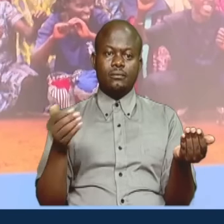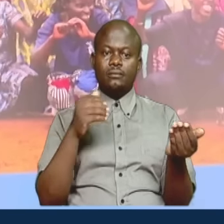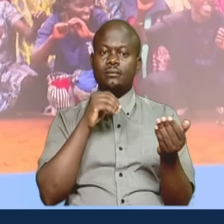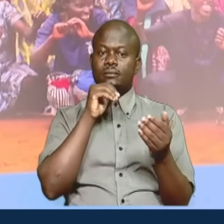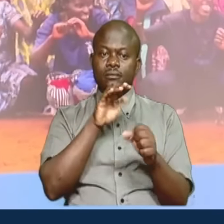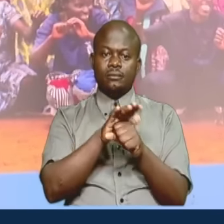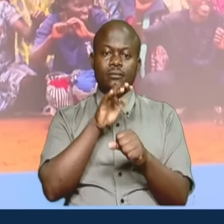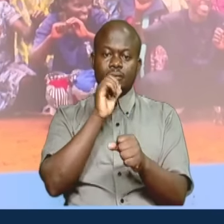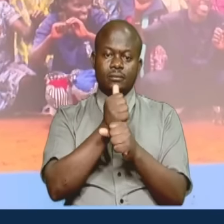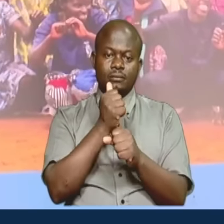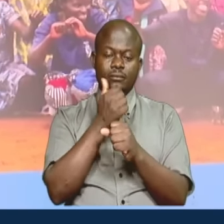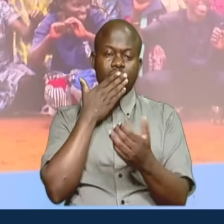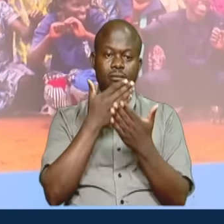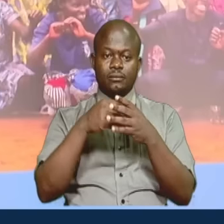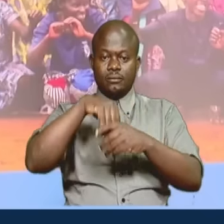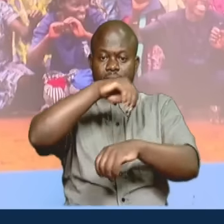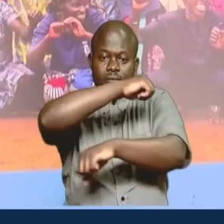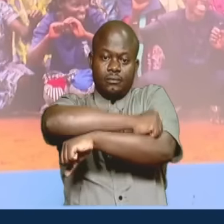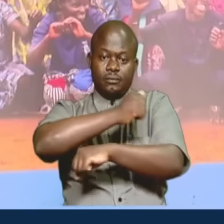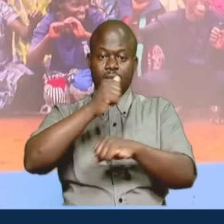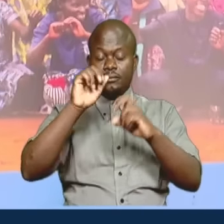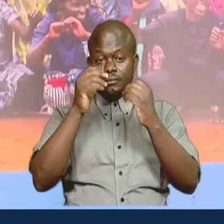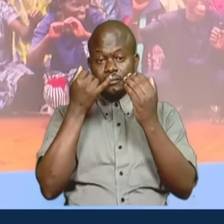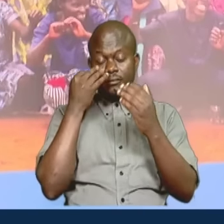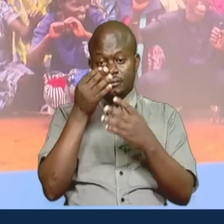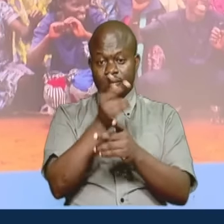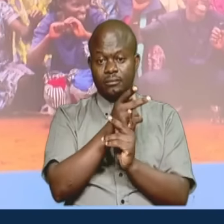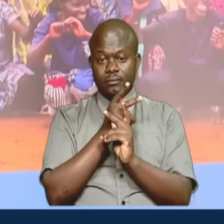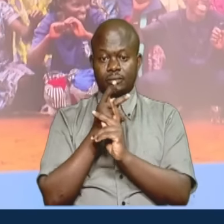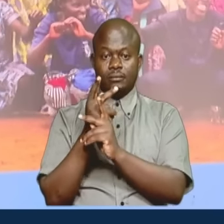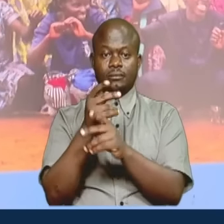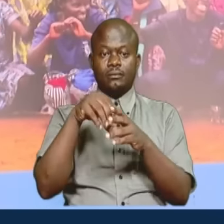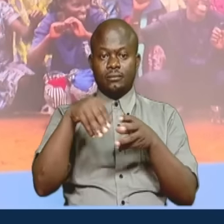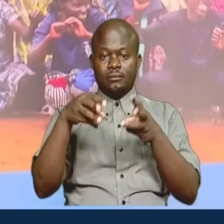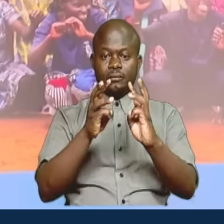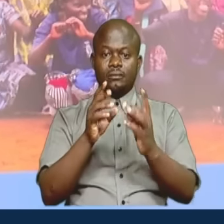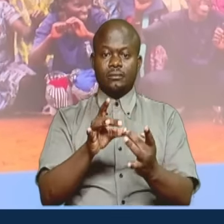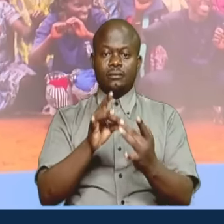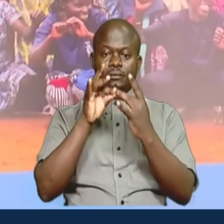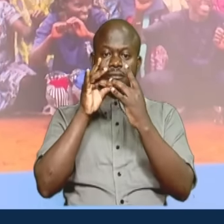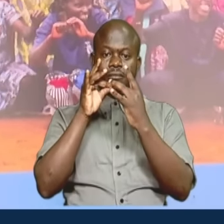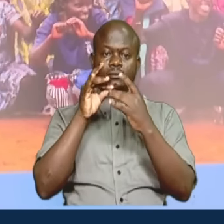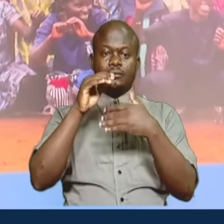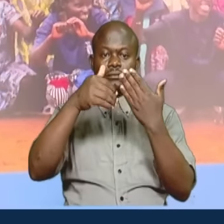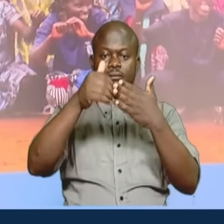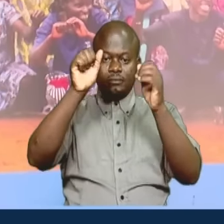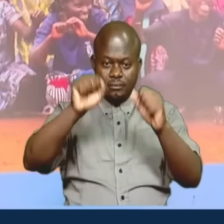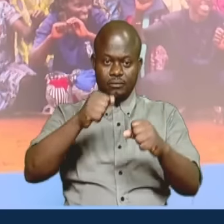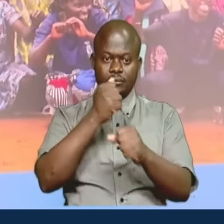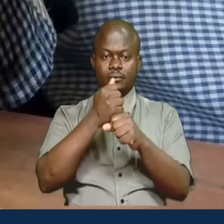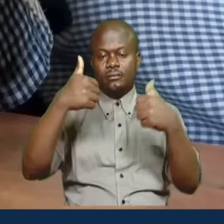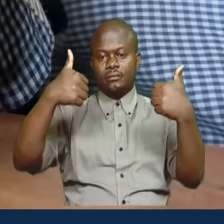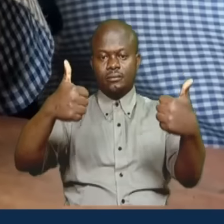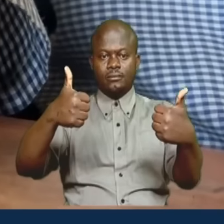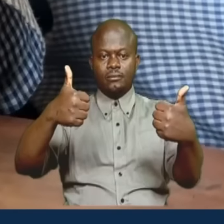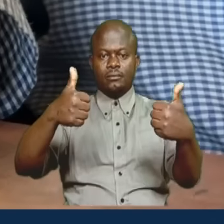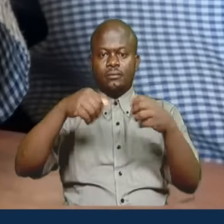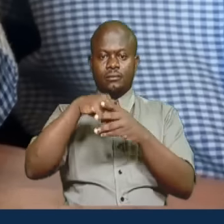gukora neza mu mashuri, ko iyo bitaweho mu buryo bwihariye bashobora gukora neza.